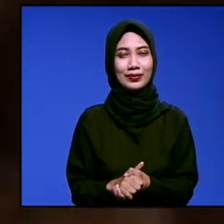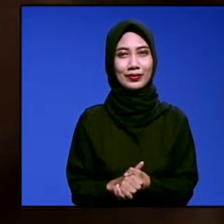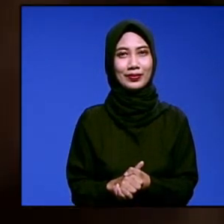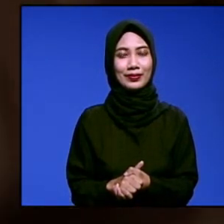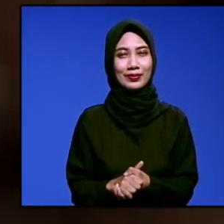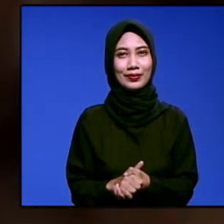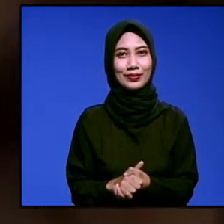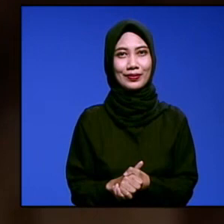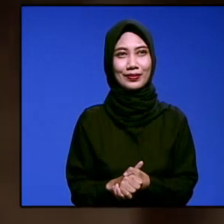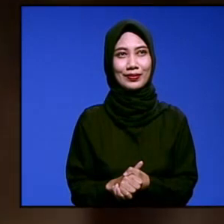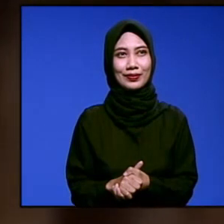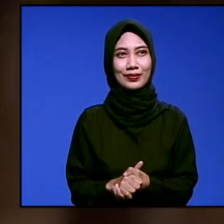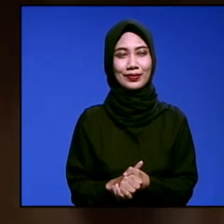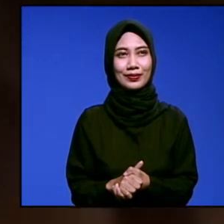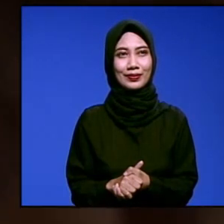kita Allah